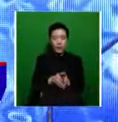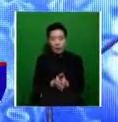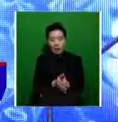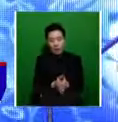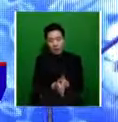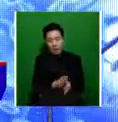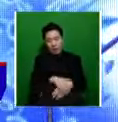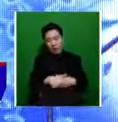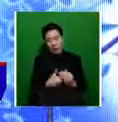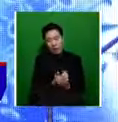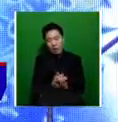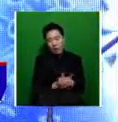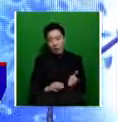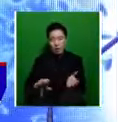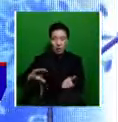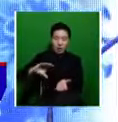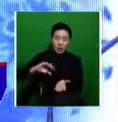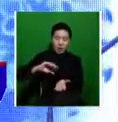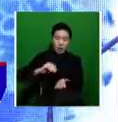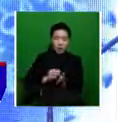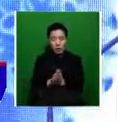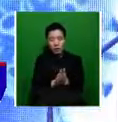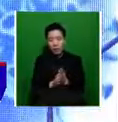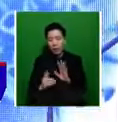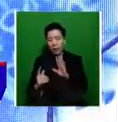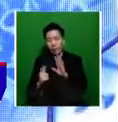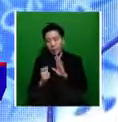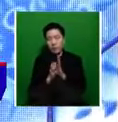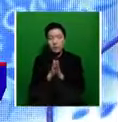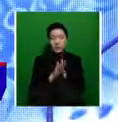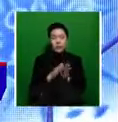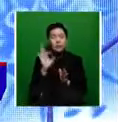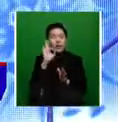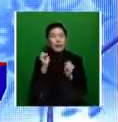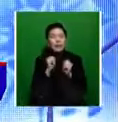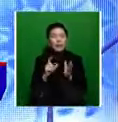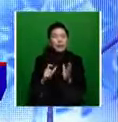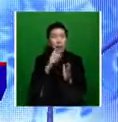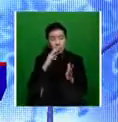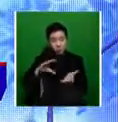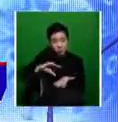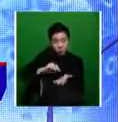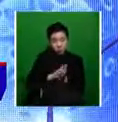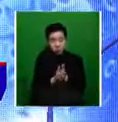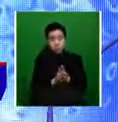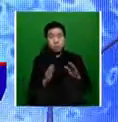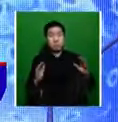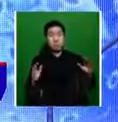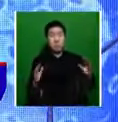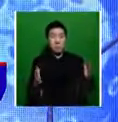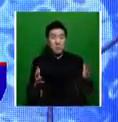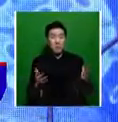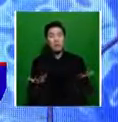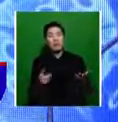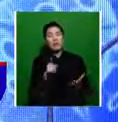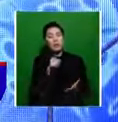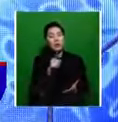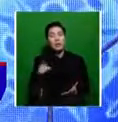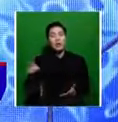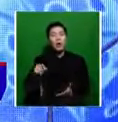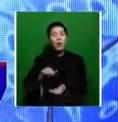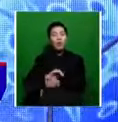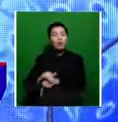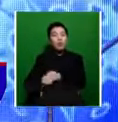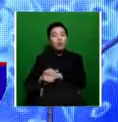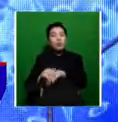การล้างมือด้วยเยลหรือแอลกอฮอล์หรือถ้าท่านไม่มีเยลหรือแอลกอฮอล์ท่านก็ใช้สบู่ก็ได้